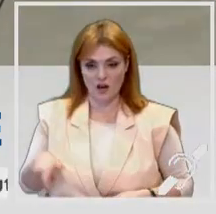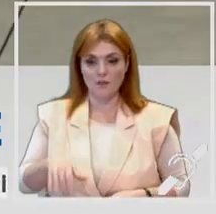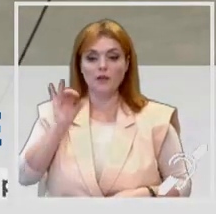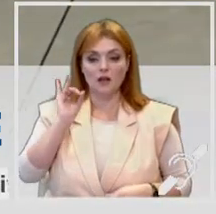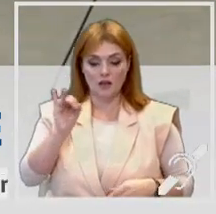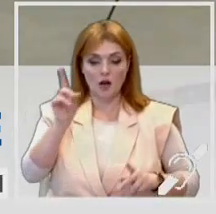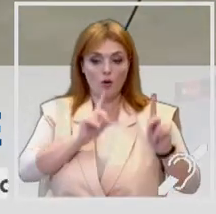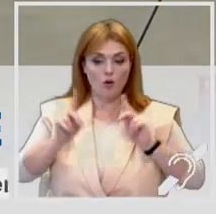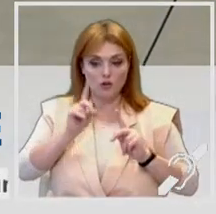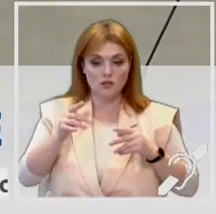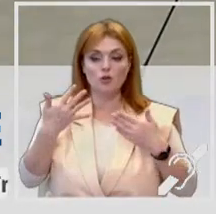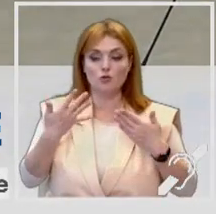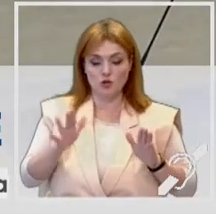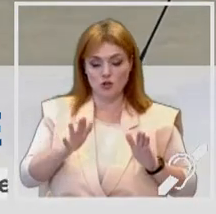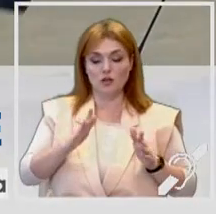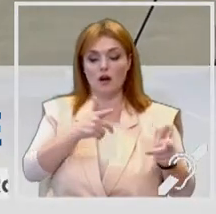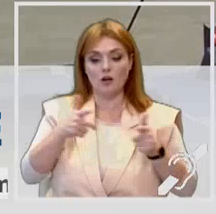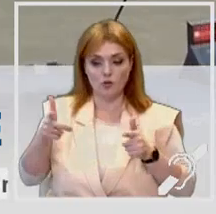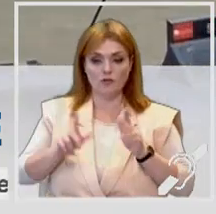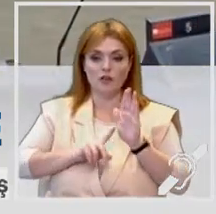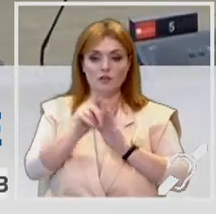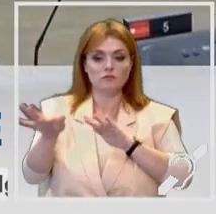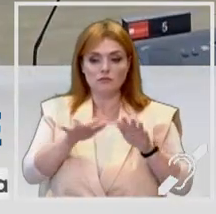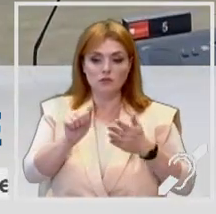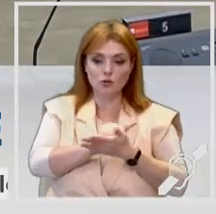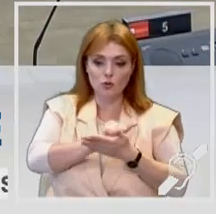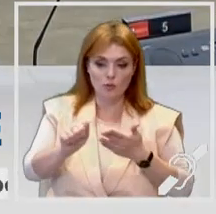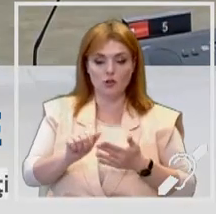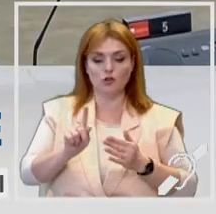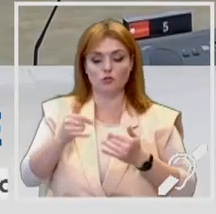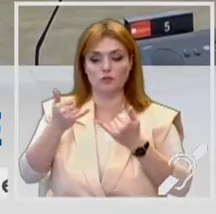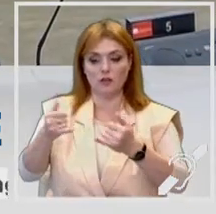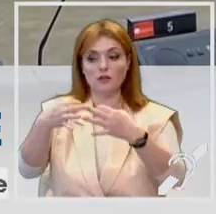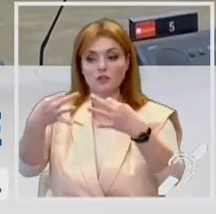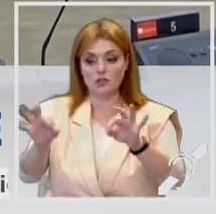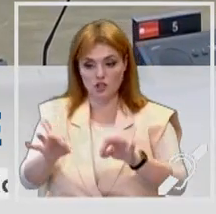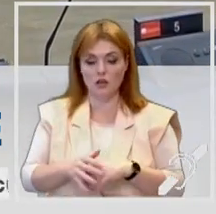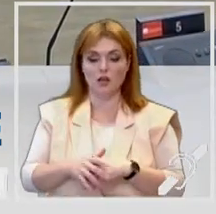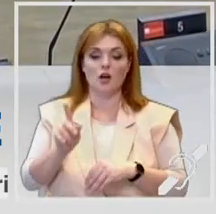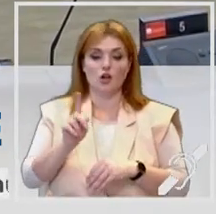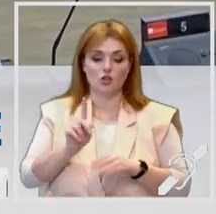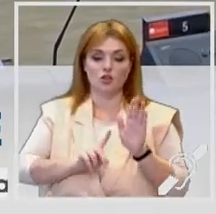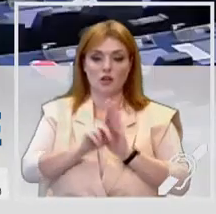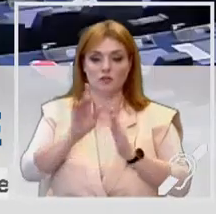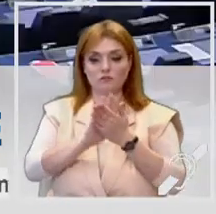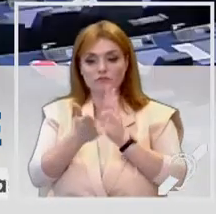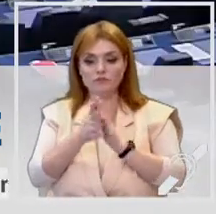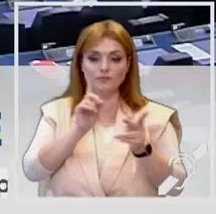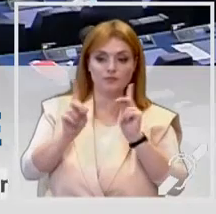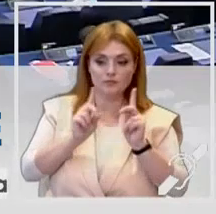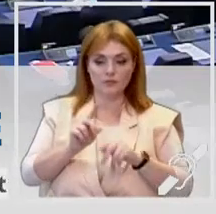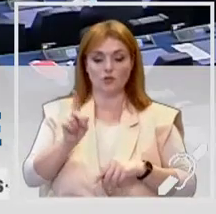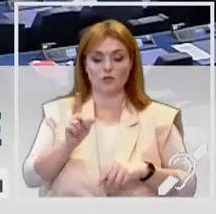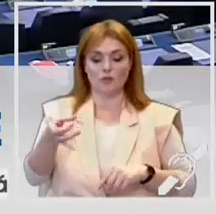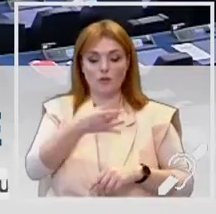de cele două state candidate la aderare. Șeful executivului european, Ursula von der Leyen, a îndemnat statele membre să deschidă negocierile de aderare, chiar